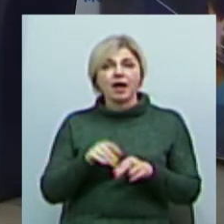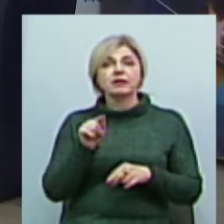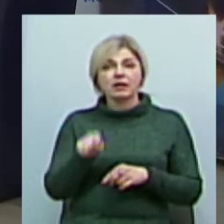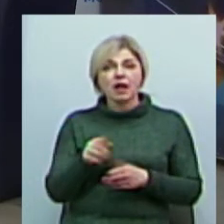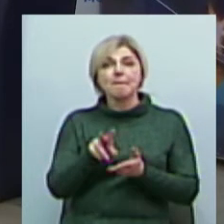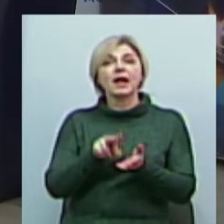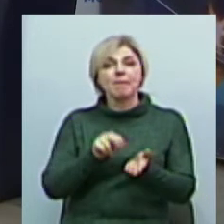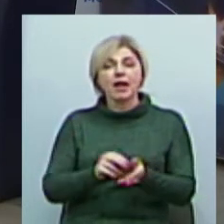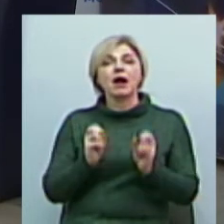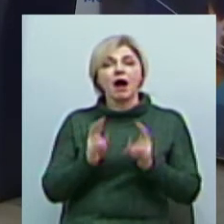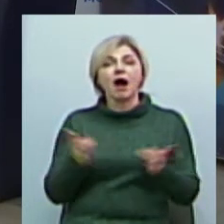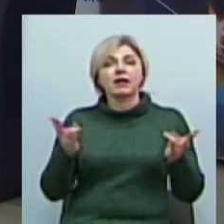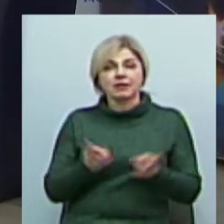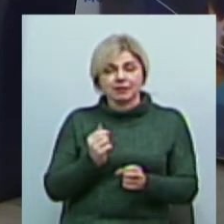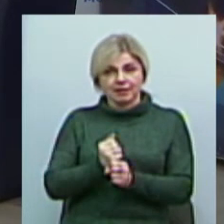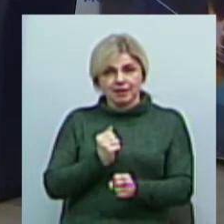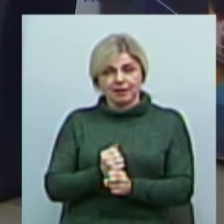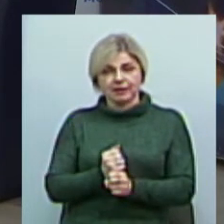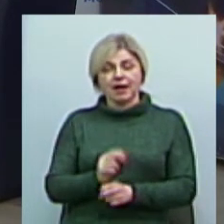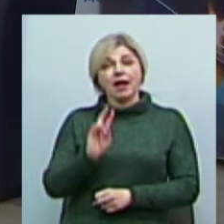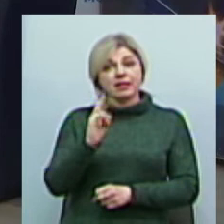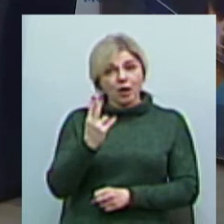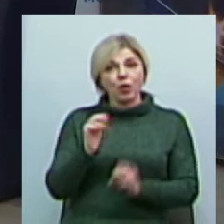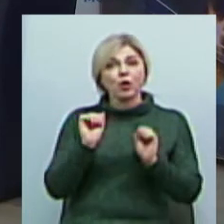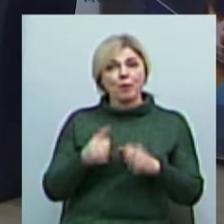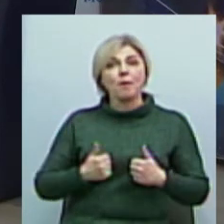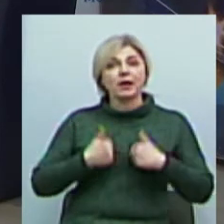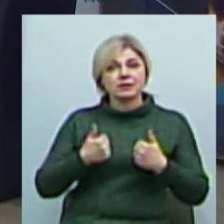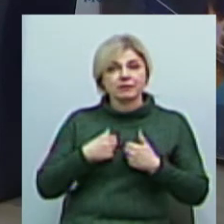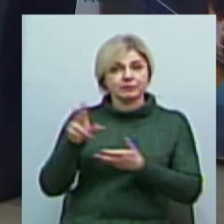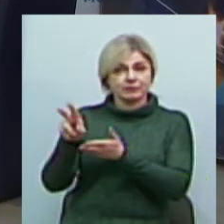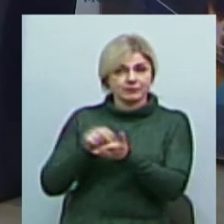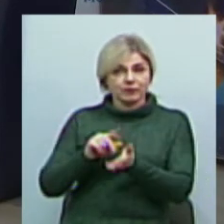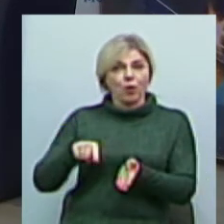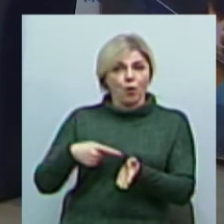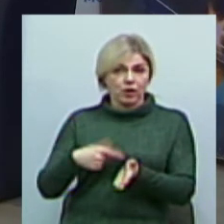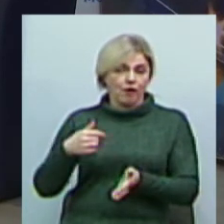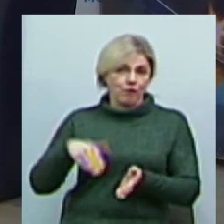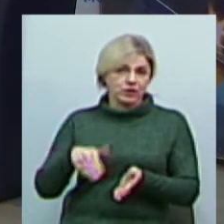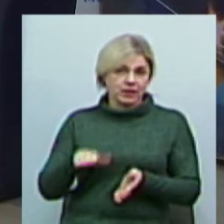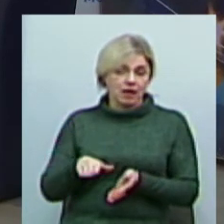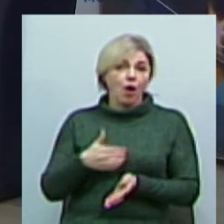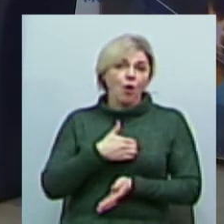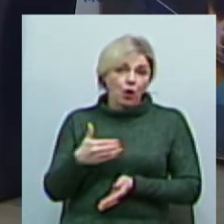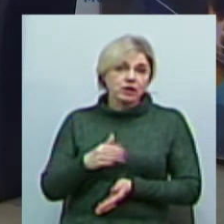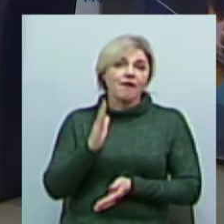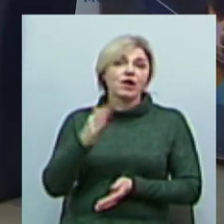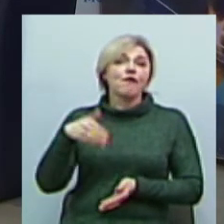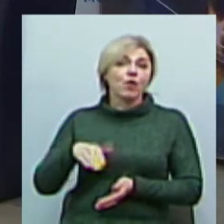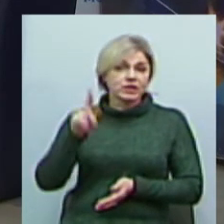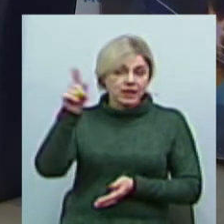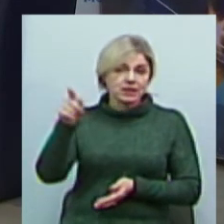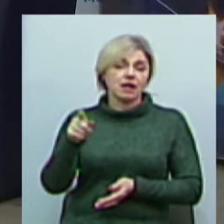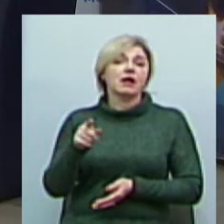надо в Вознесенске. Вот Николаев мог бы подтянуться к городу Вознесенску, хотя в Вознесенске тоже есть моменты, не бывает